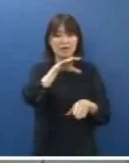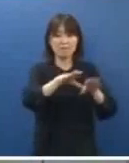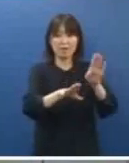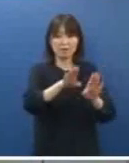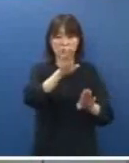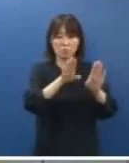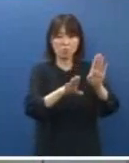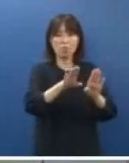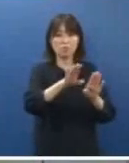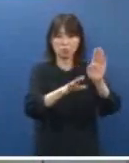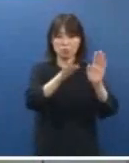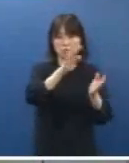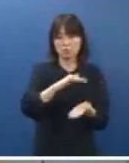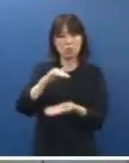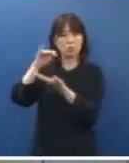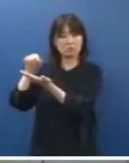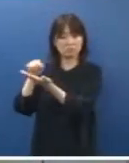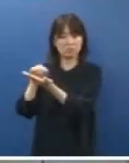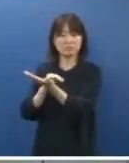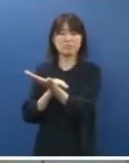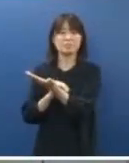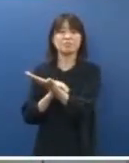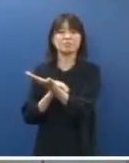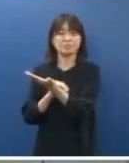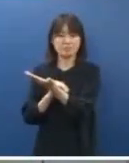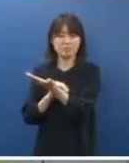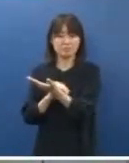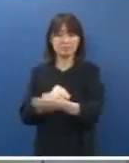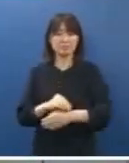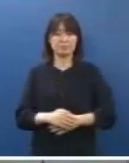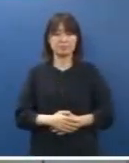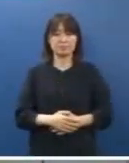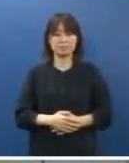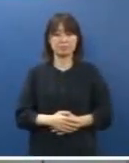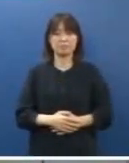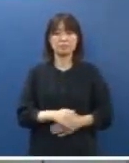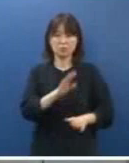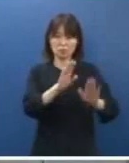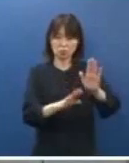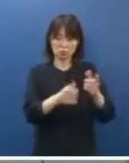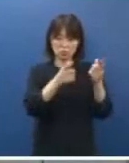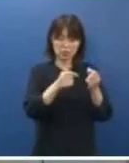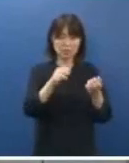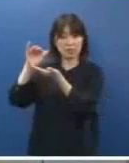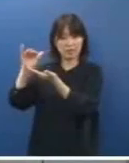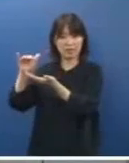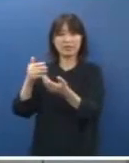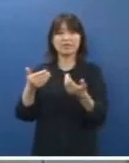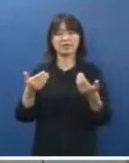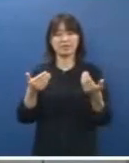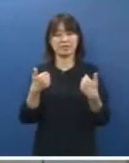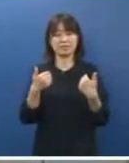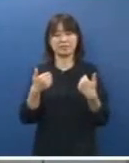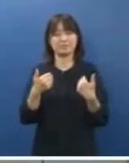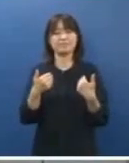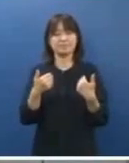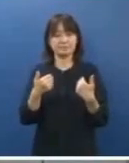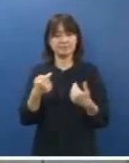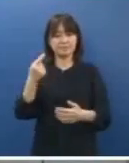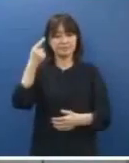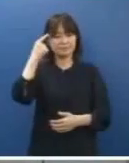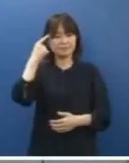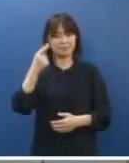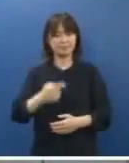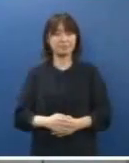染状況の動向ですよと、でこういうことも、適切にお伝えをしていかなければならないのではないかなというふうに考え